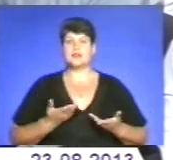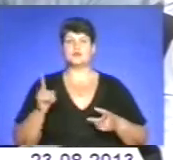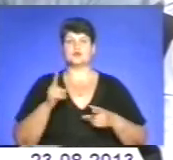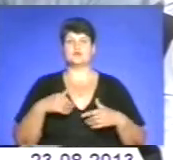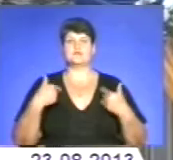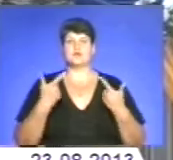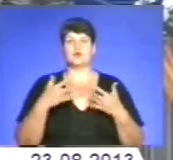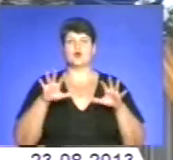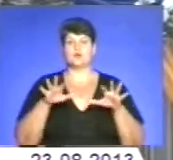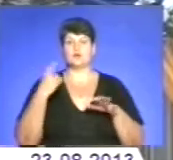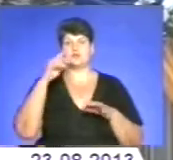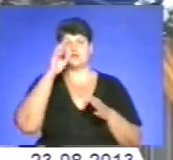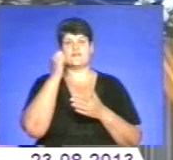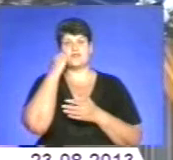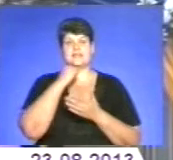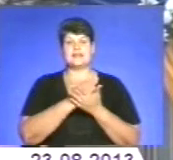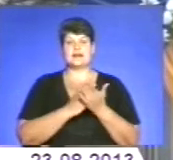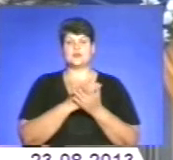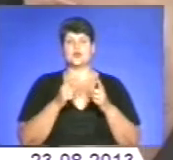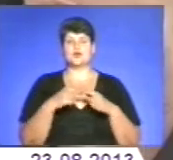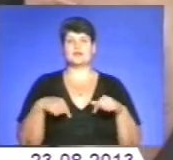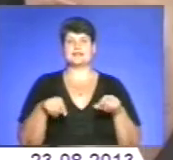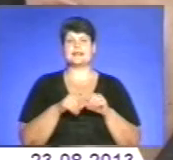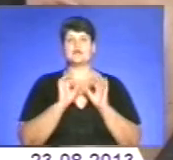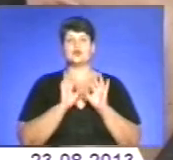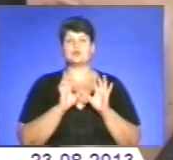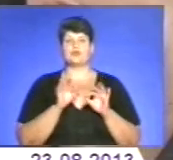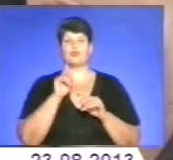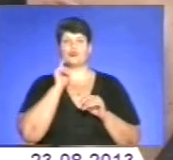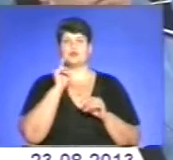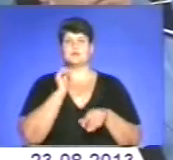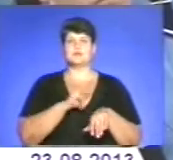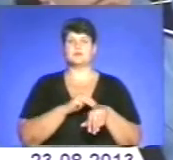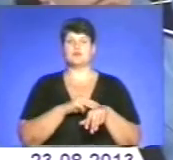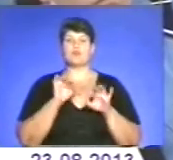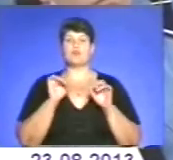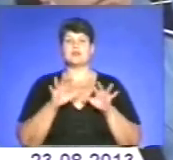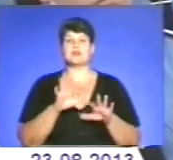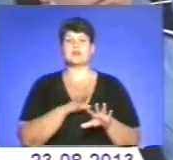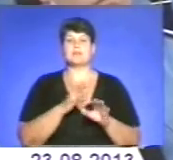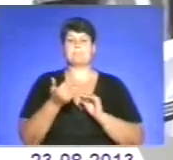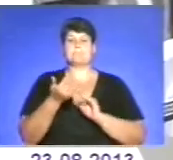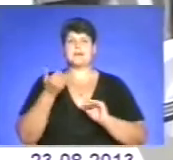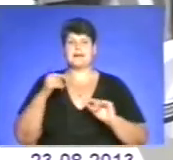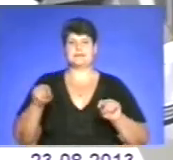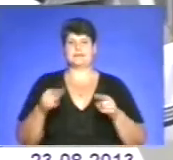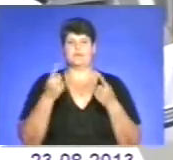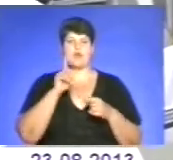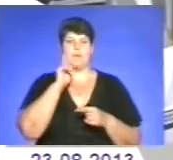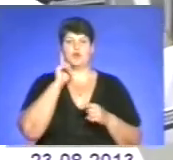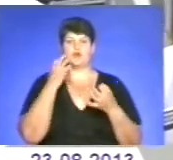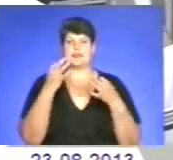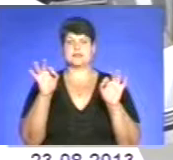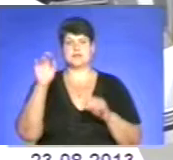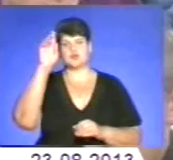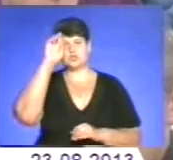обласної ветеранської організації Григорій Головатий, який розповів молодим правоохоронцям про події, які передували створенню молодої